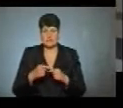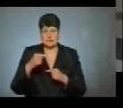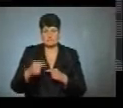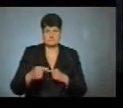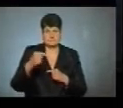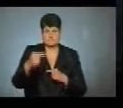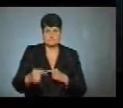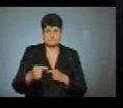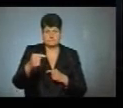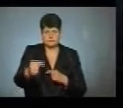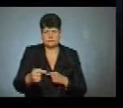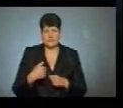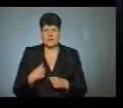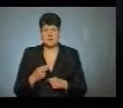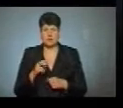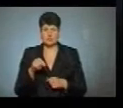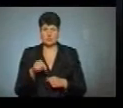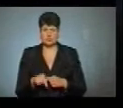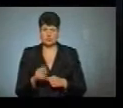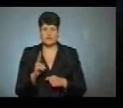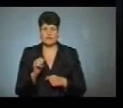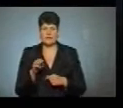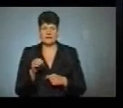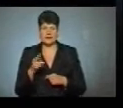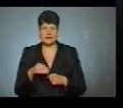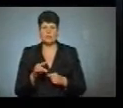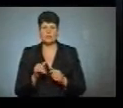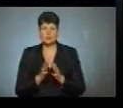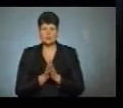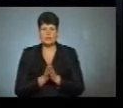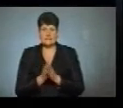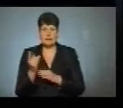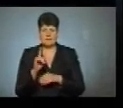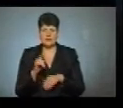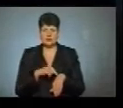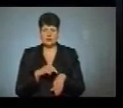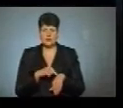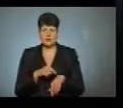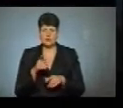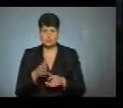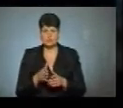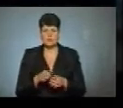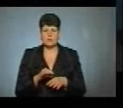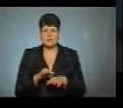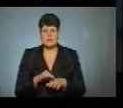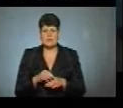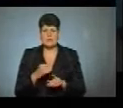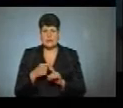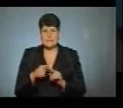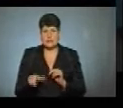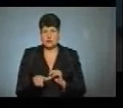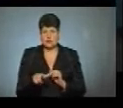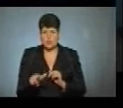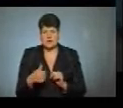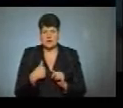одного. Та я проходжу тут до катедри весь час молитися на першу годину, бо відправляються хресні дороги, хресна дорога.